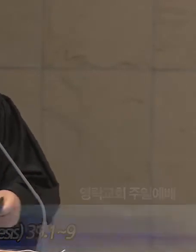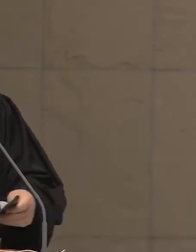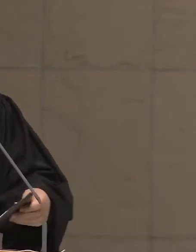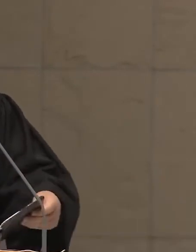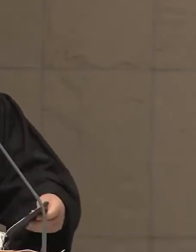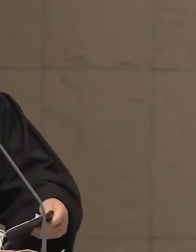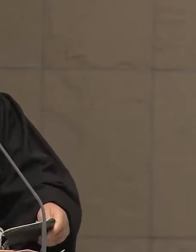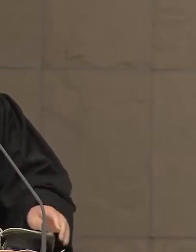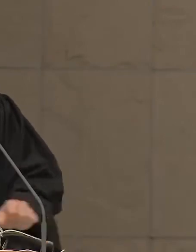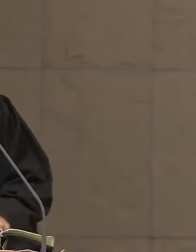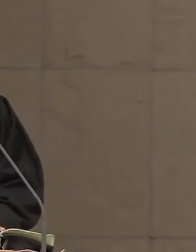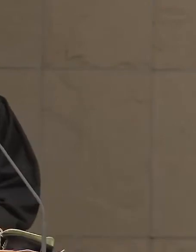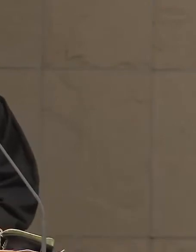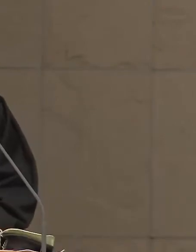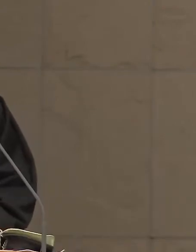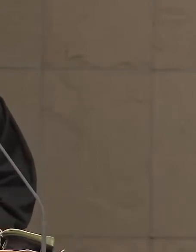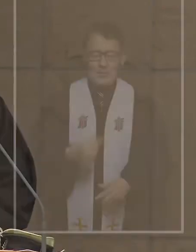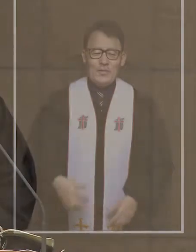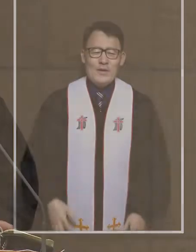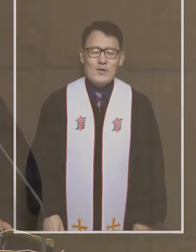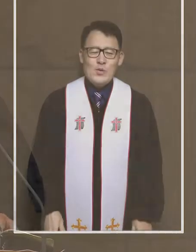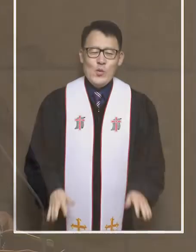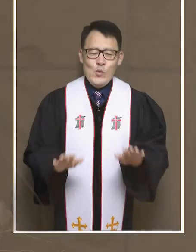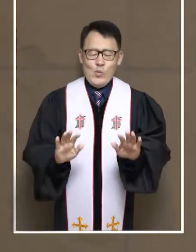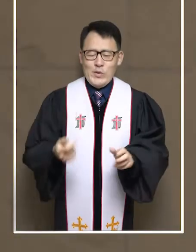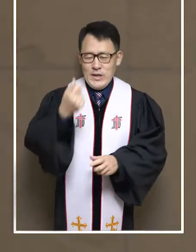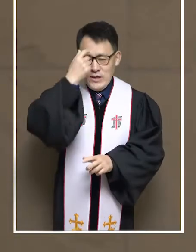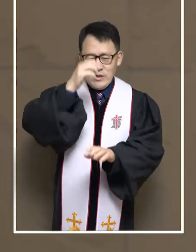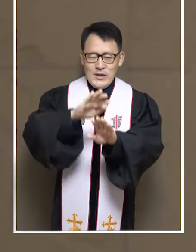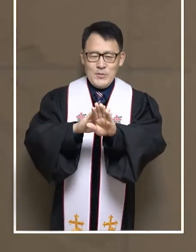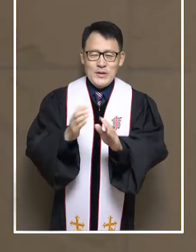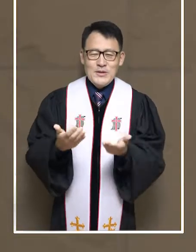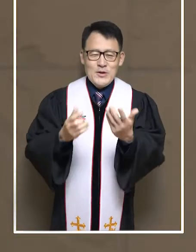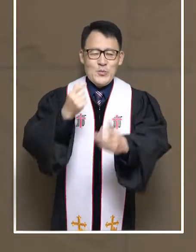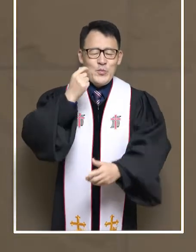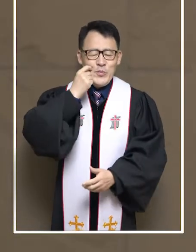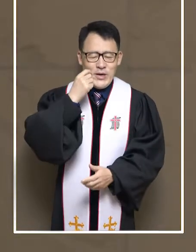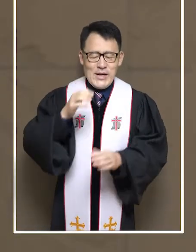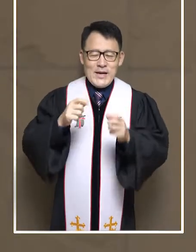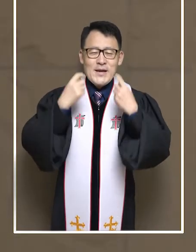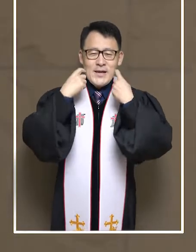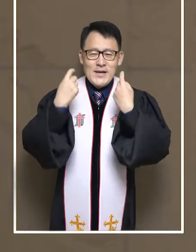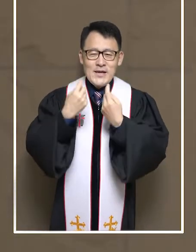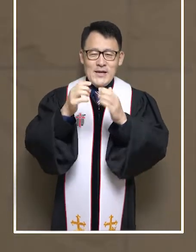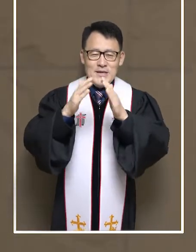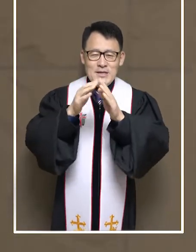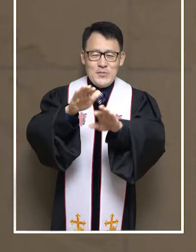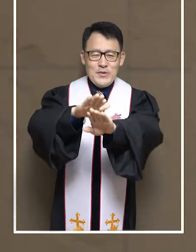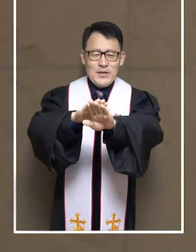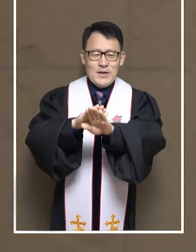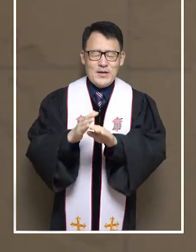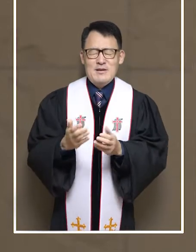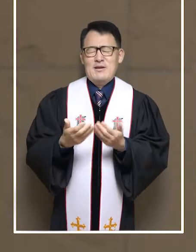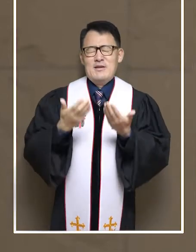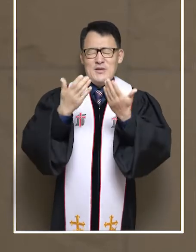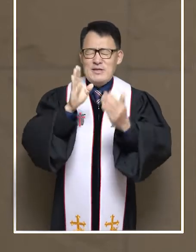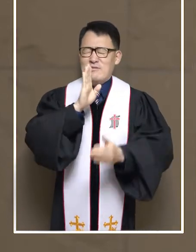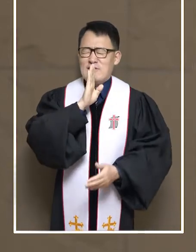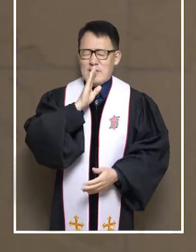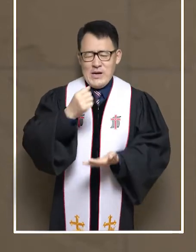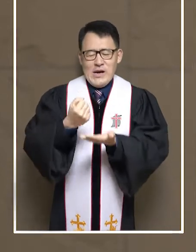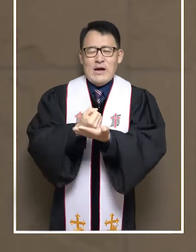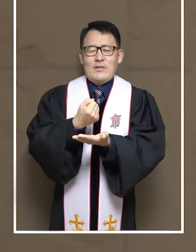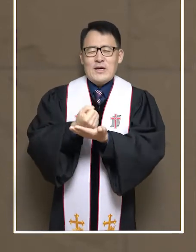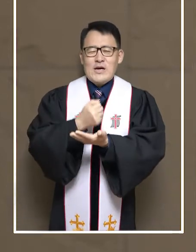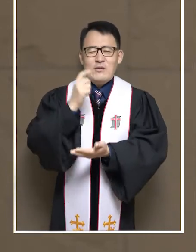은혜 가운데 살아가게 되기를 원합니다. 오늘도 예배당 예배를 드리지 못하고 가정에서 예배하시는 게